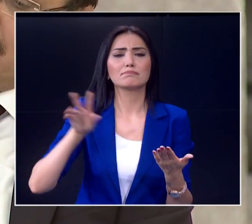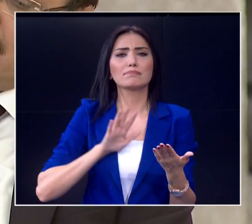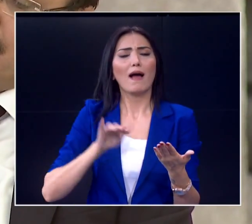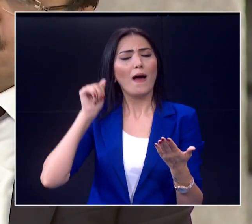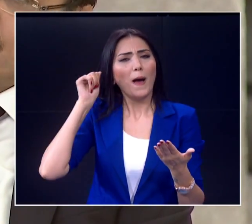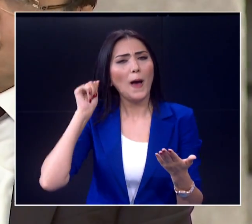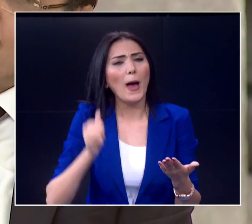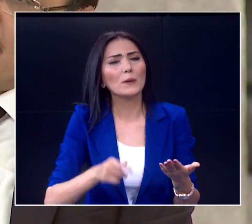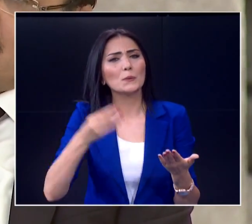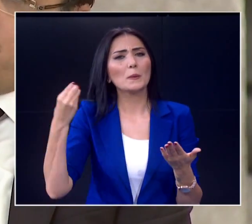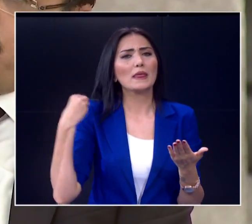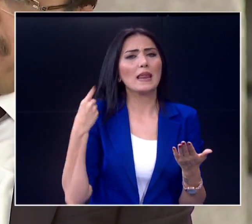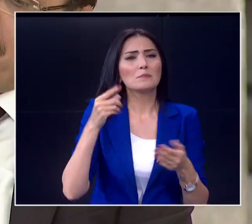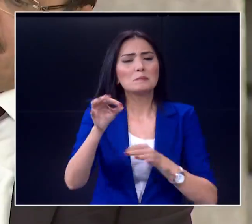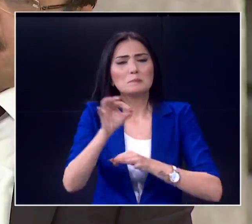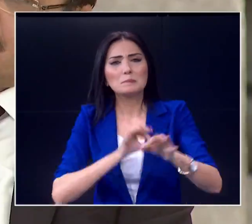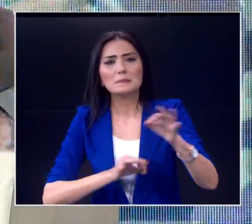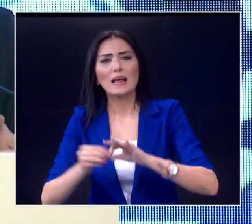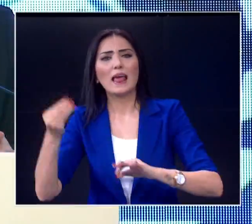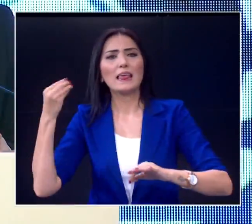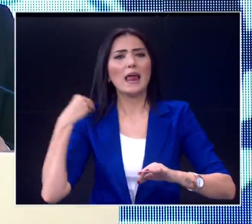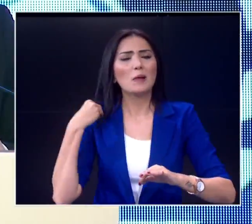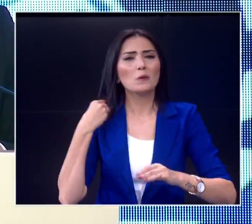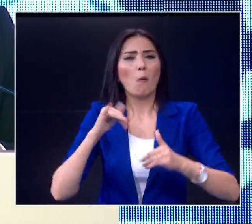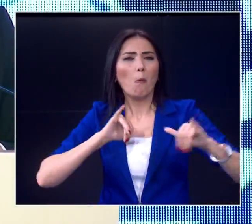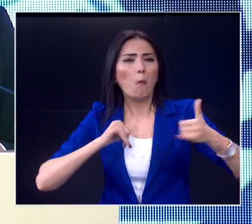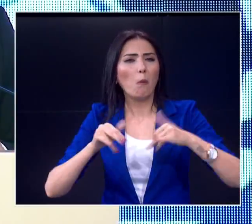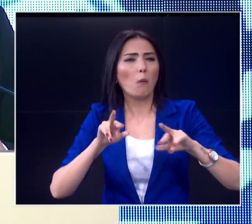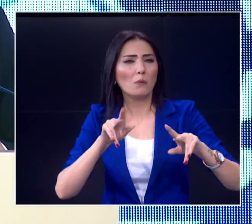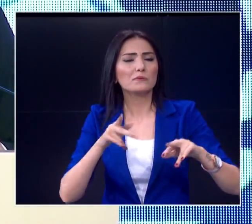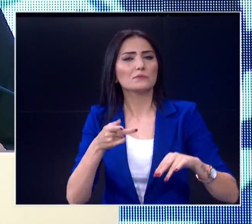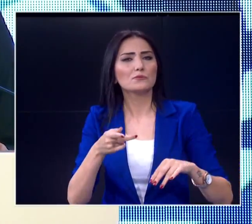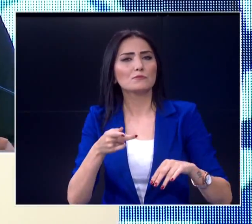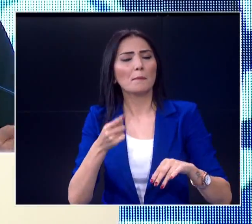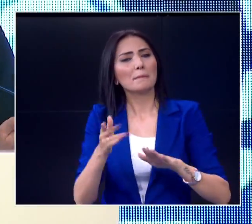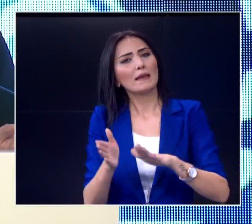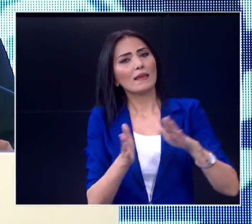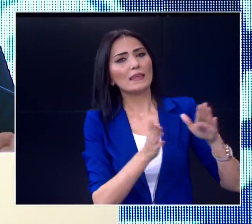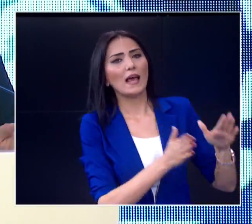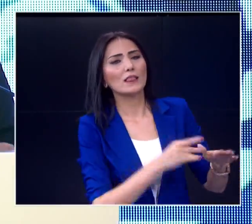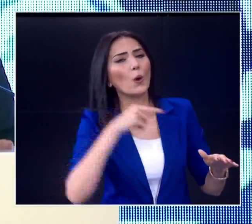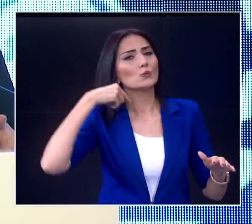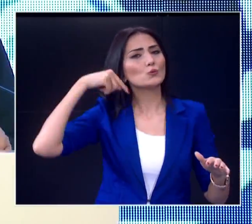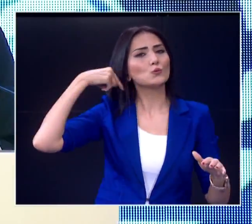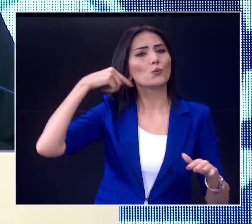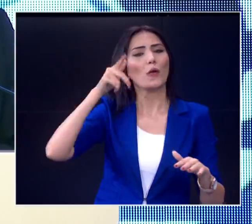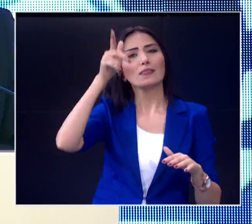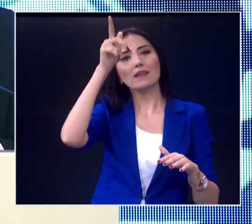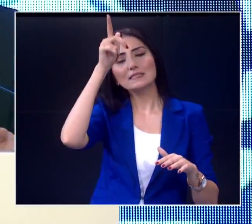Her gün yeni bir plan, yeni bir tezgah. Bir yandan Suriye'de,